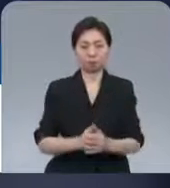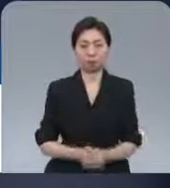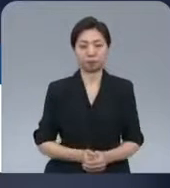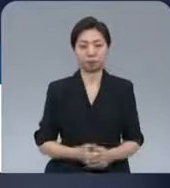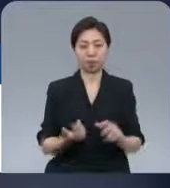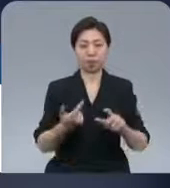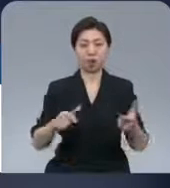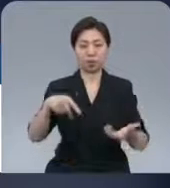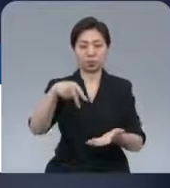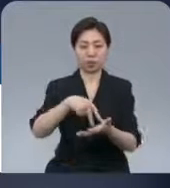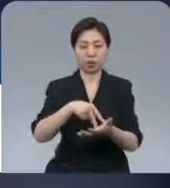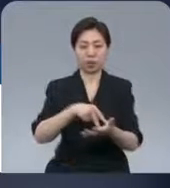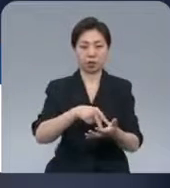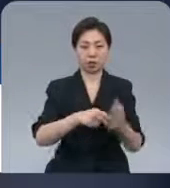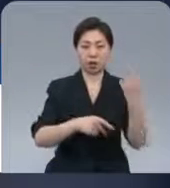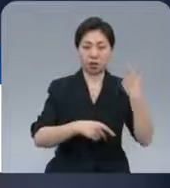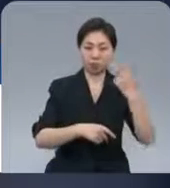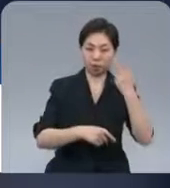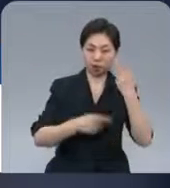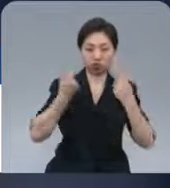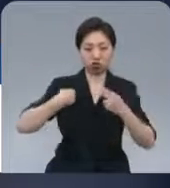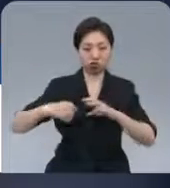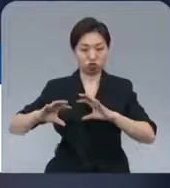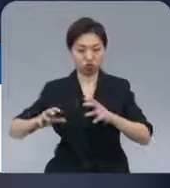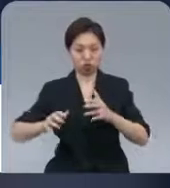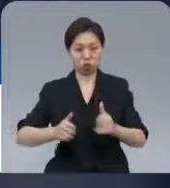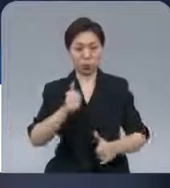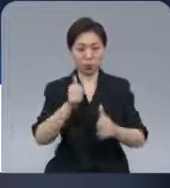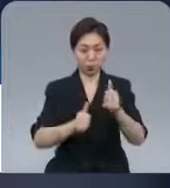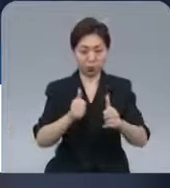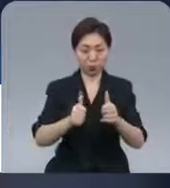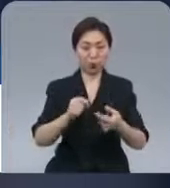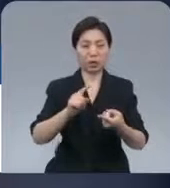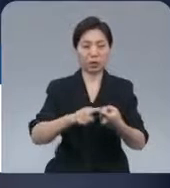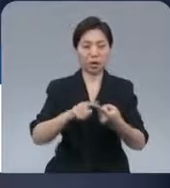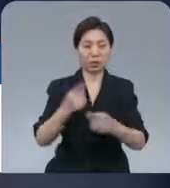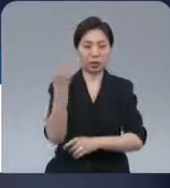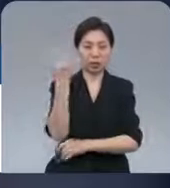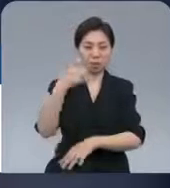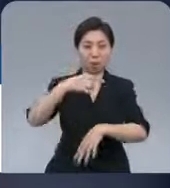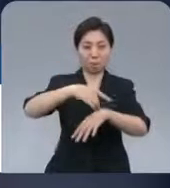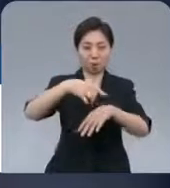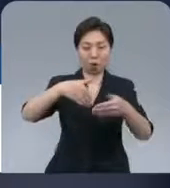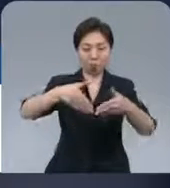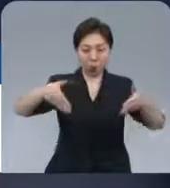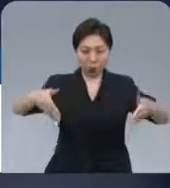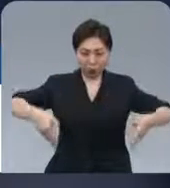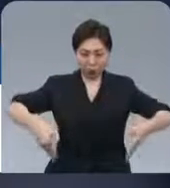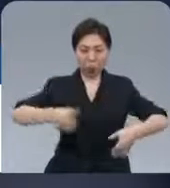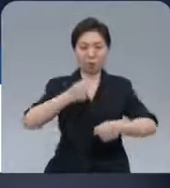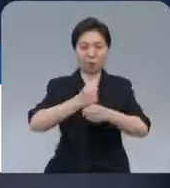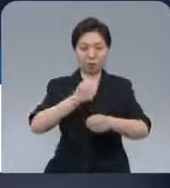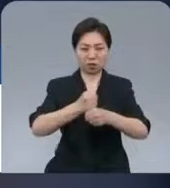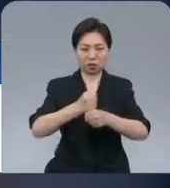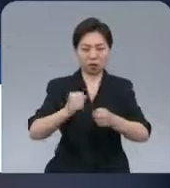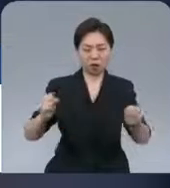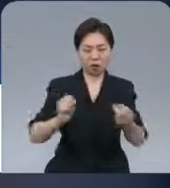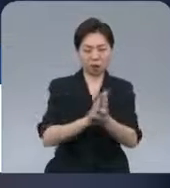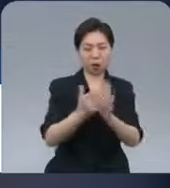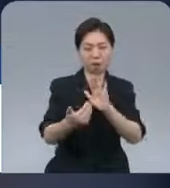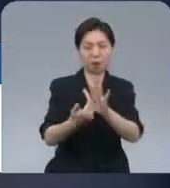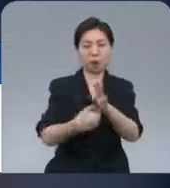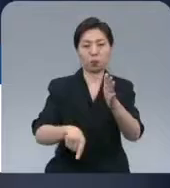коснувшись pandemic она вируса президент сша отметил важность предотвращения будущих пандемии и необходимость прозрачности при решении